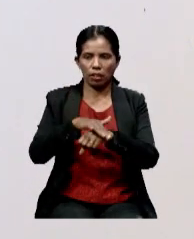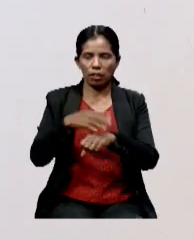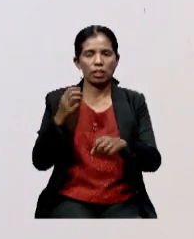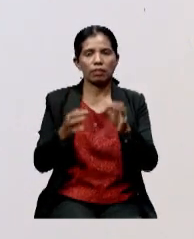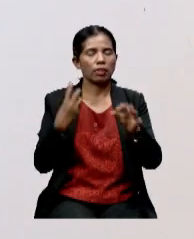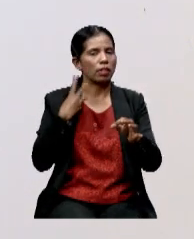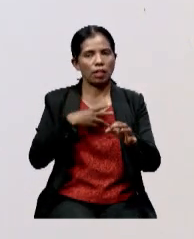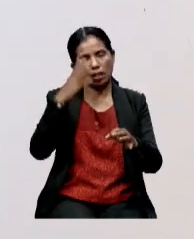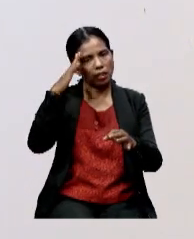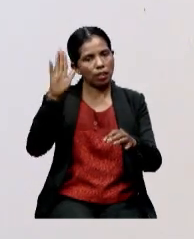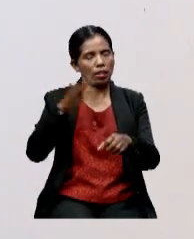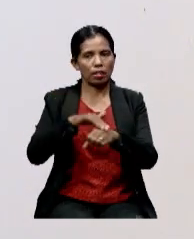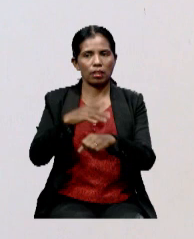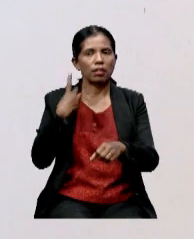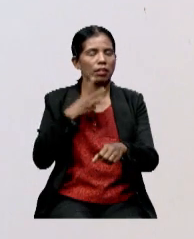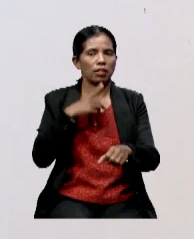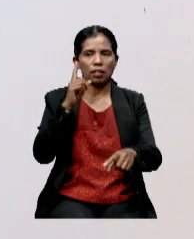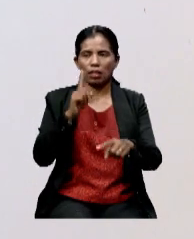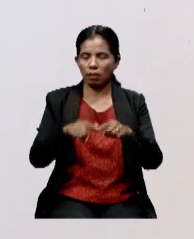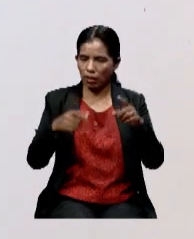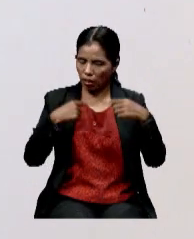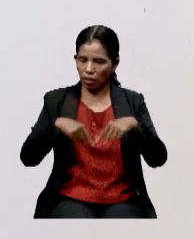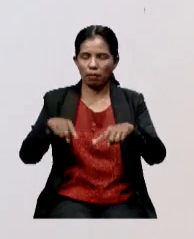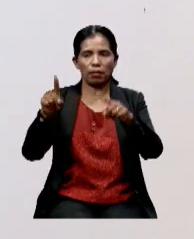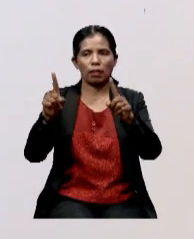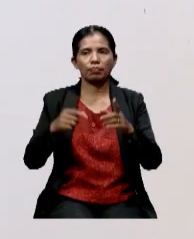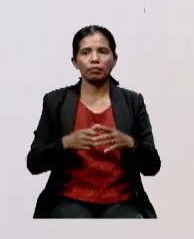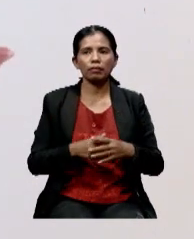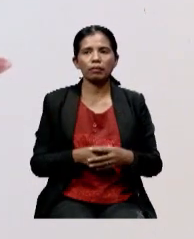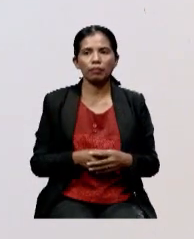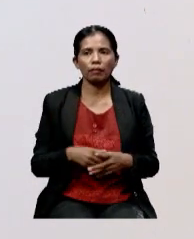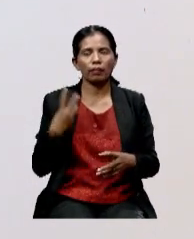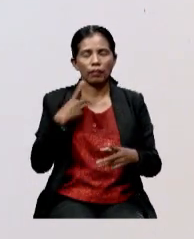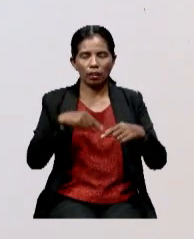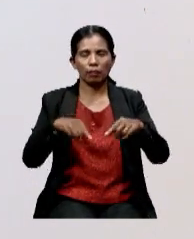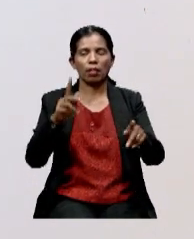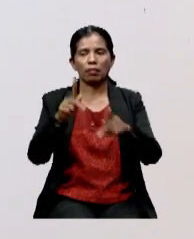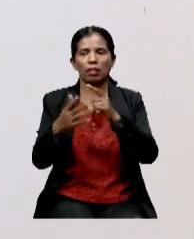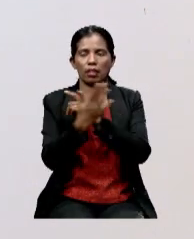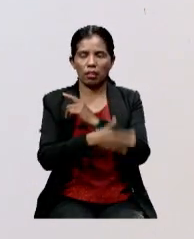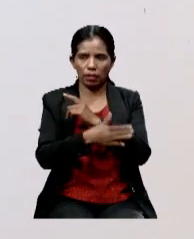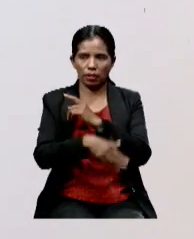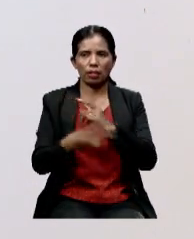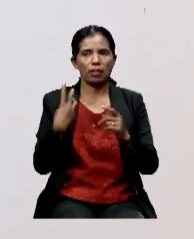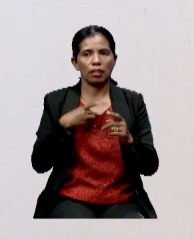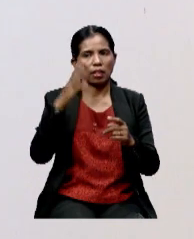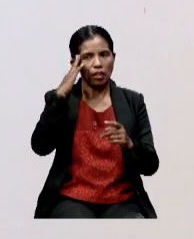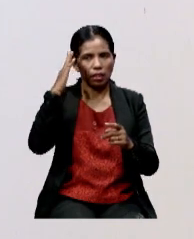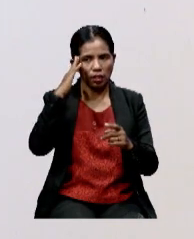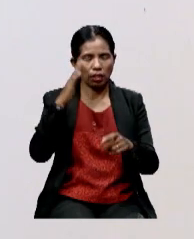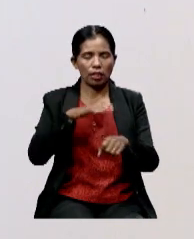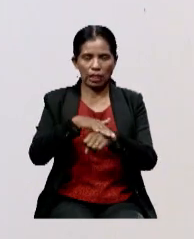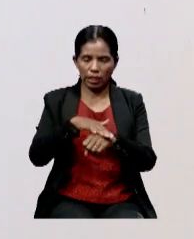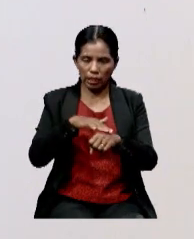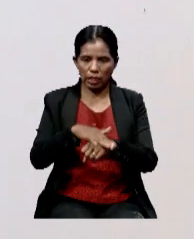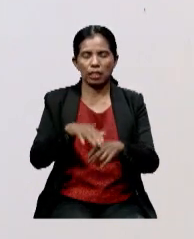hatene Inglês, então itala bele ba. Porque itaba hia menera, ita tengi hatene básico, ita tengi Inglês básico,